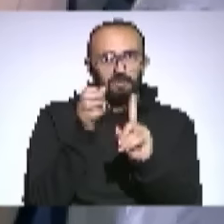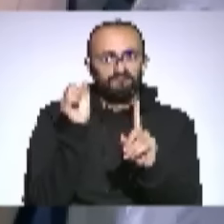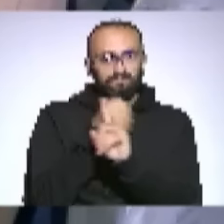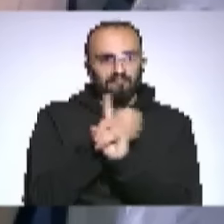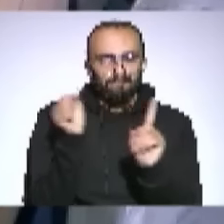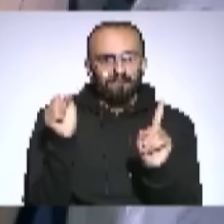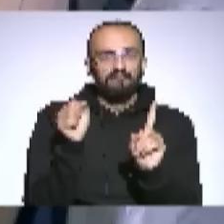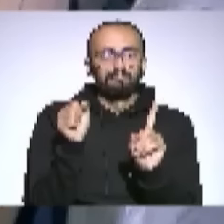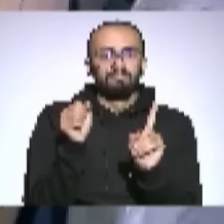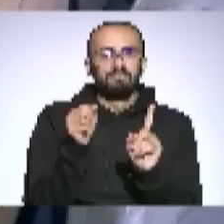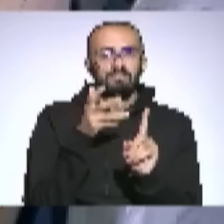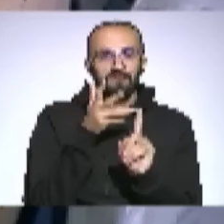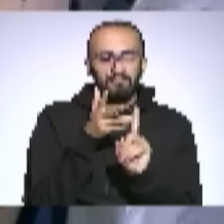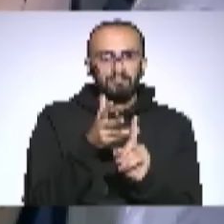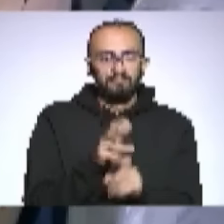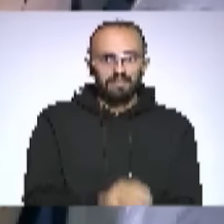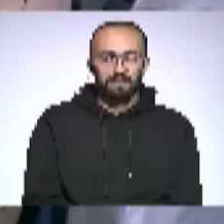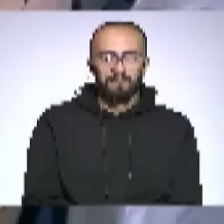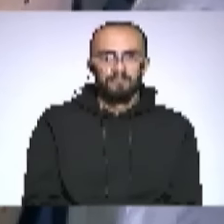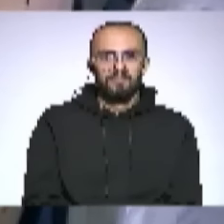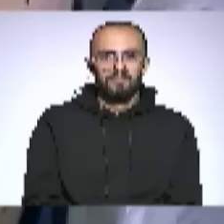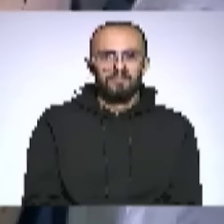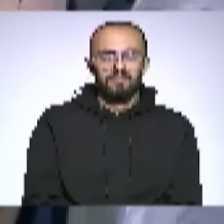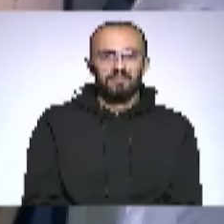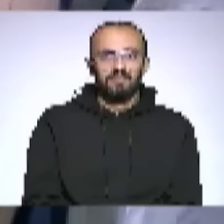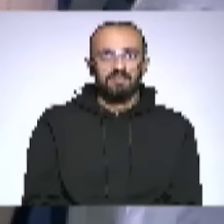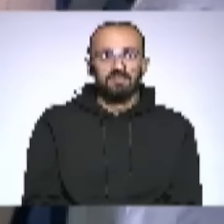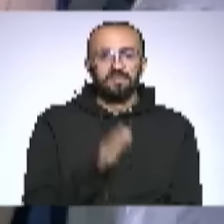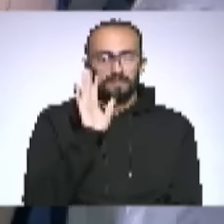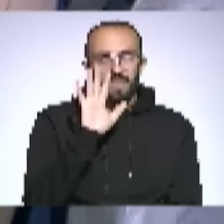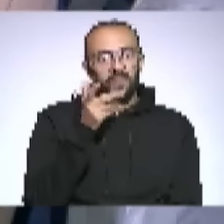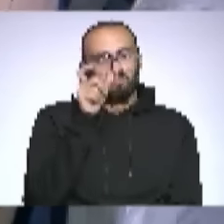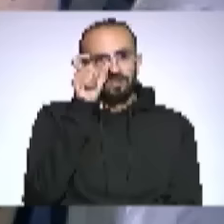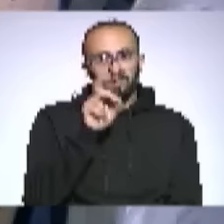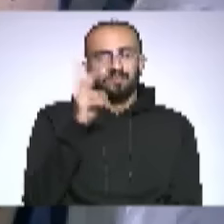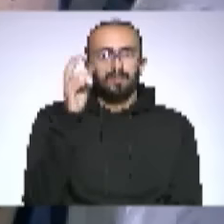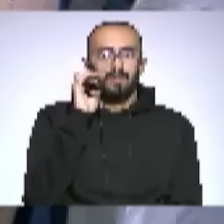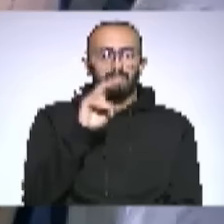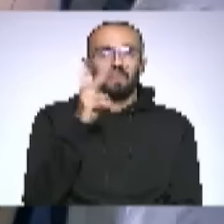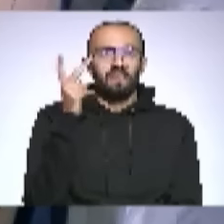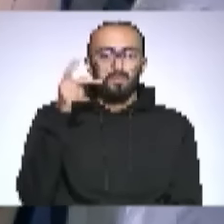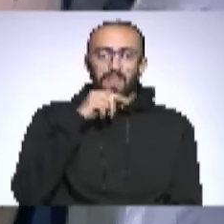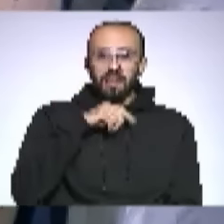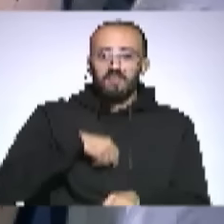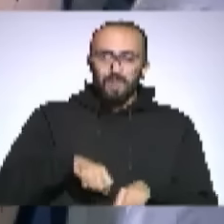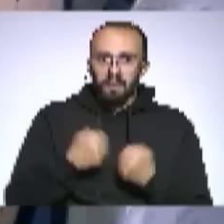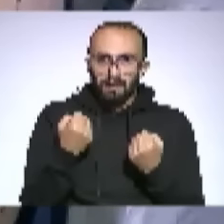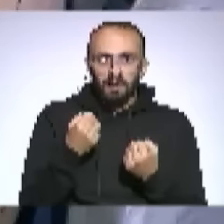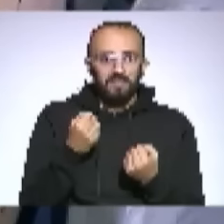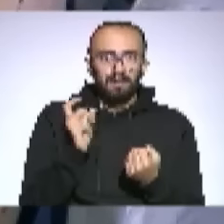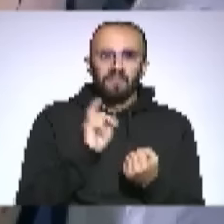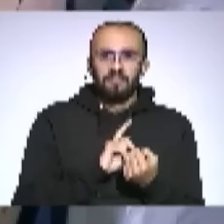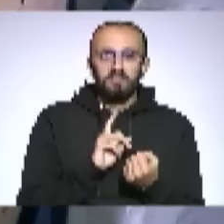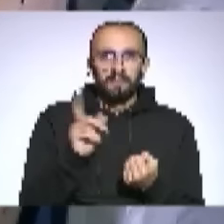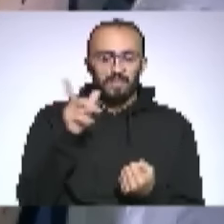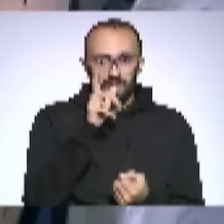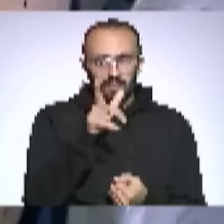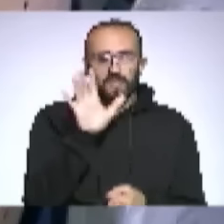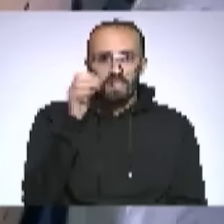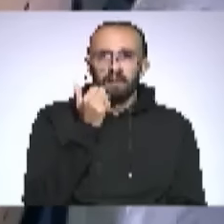يعنفها وكان ممكن برض ابوص الاقي رد فعل مغاير لانه مكسوره غلبانه ماش ما هي هي بتعترف